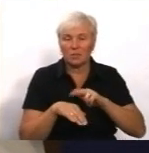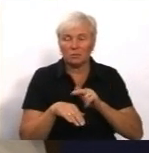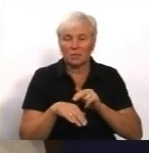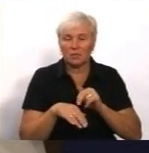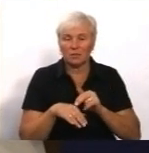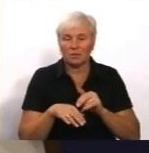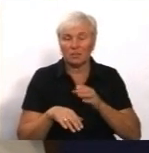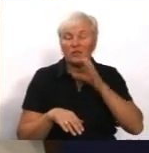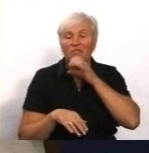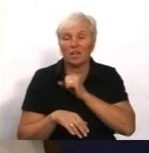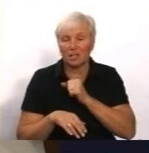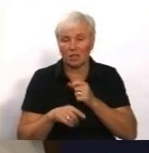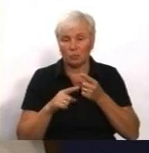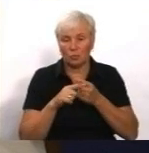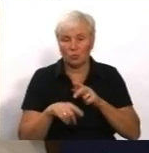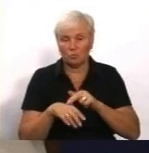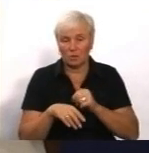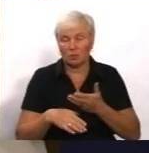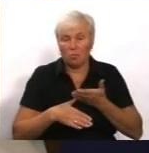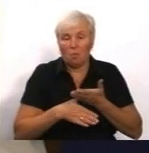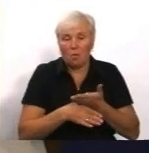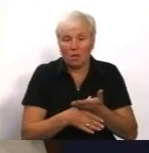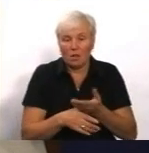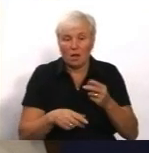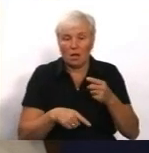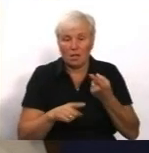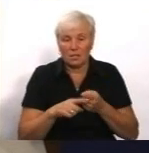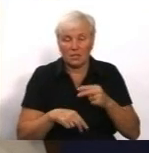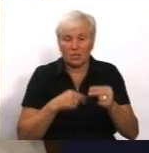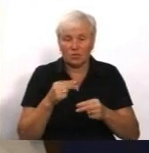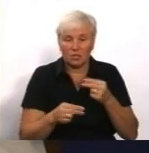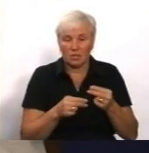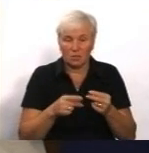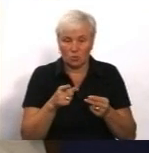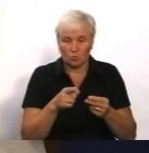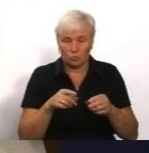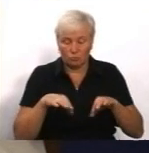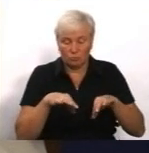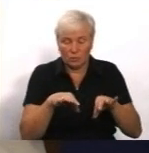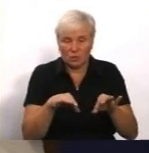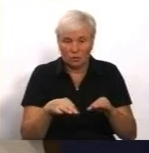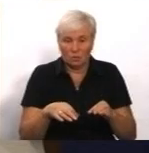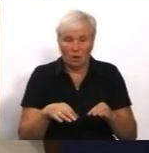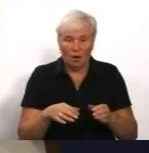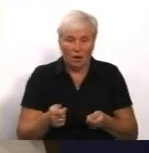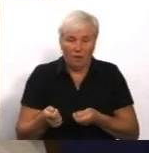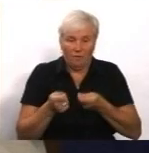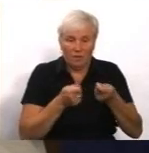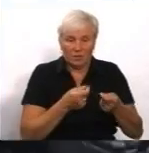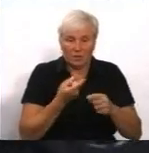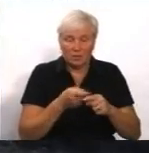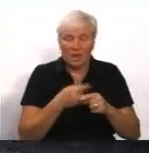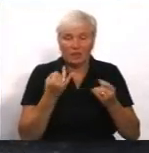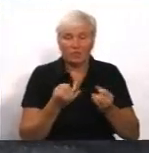викрадено. Плюс поліція ідентифікувала це через ту тару, яка знаходилася в мікроавтобусі. Тому ця інформація